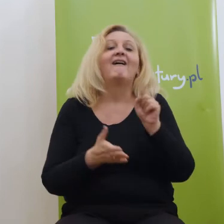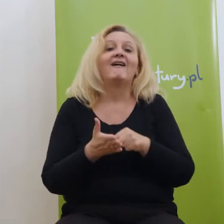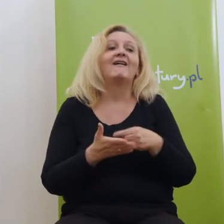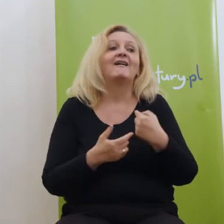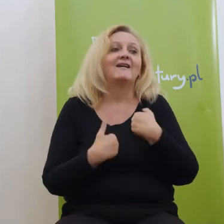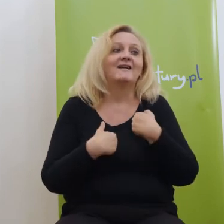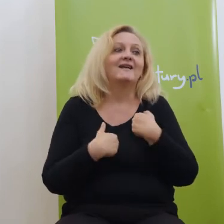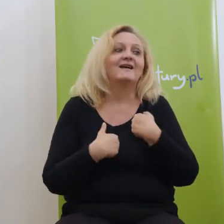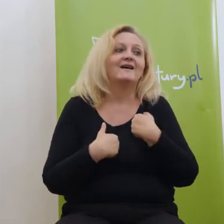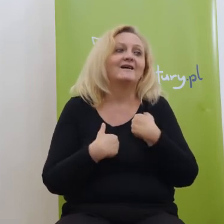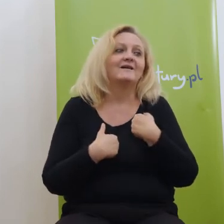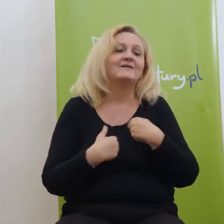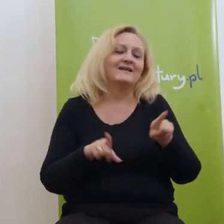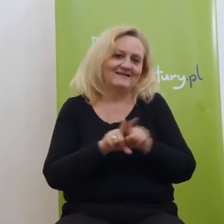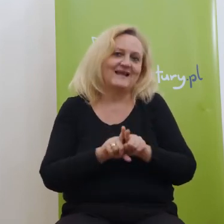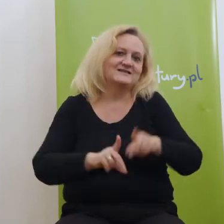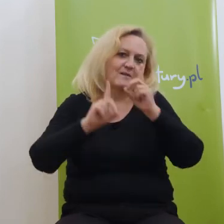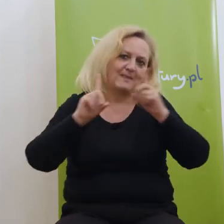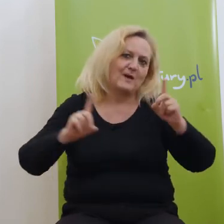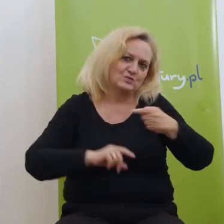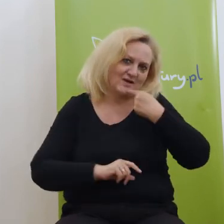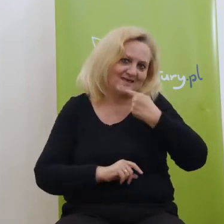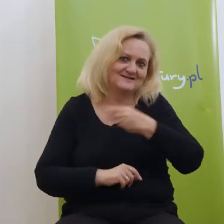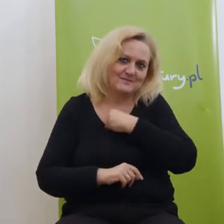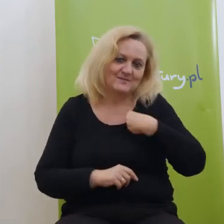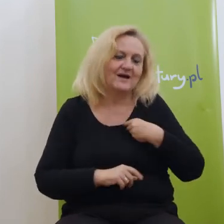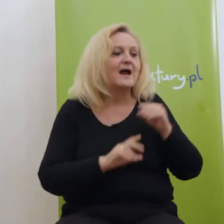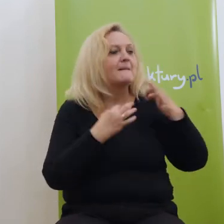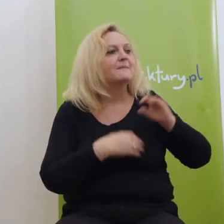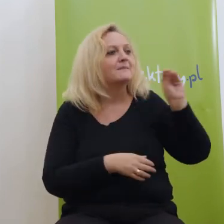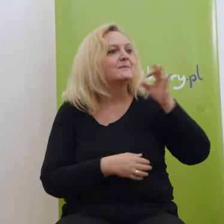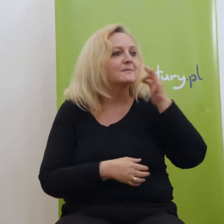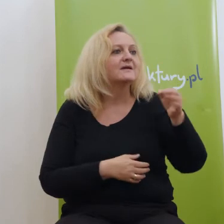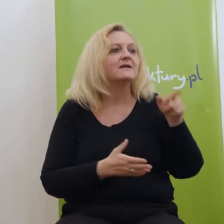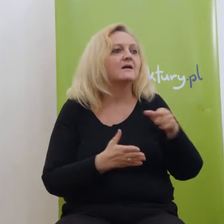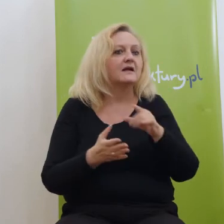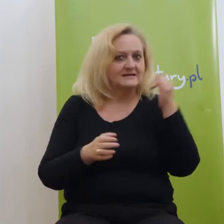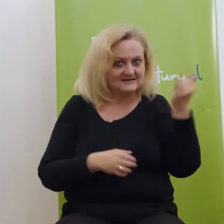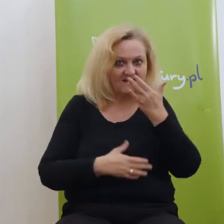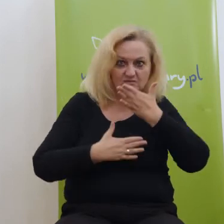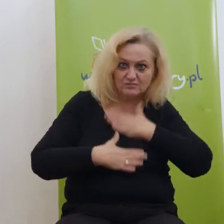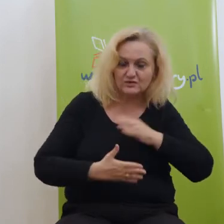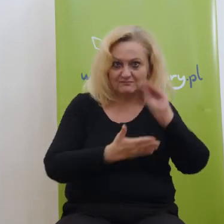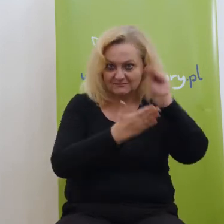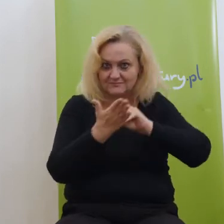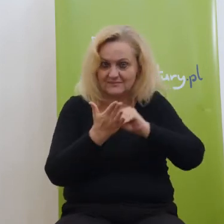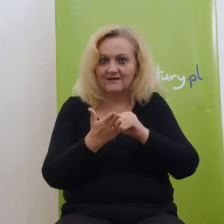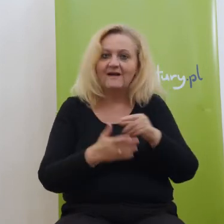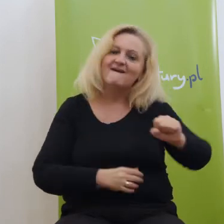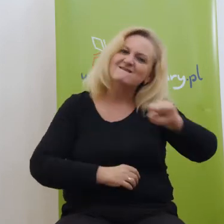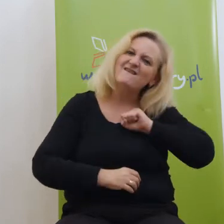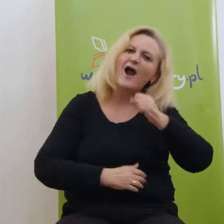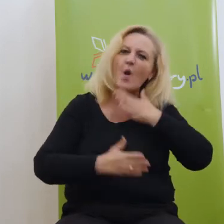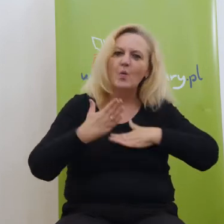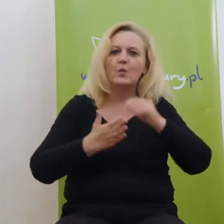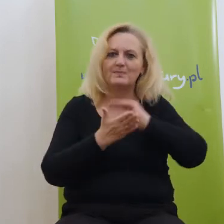też jestem zwyczajnie nauczycielką języka polskiego, to zapytam panią, czy pani tę przyjemność miała od zawsze? Czy zawsze miała pani taką frajdę z